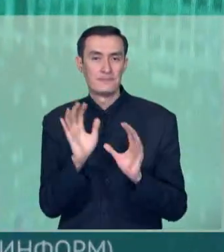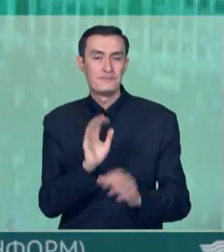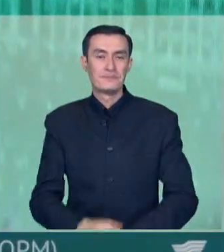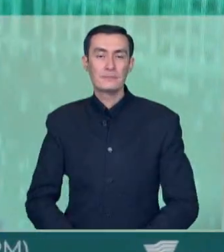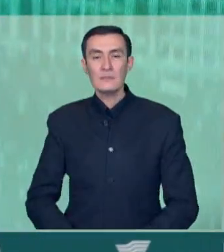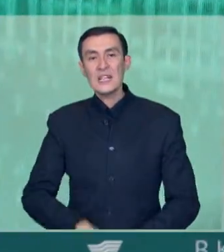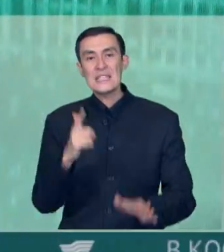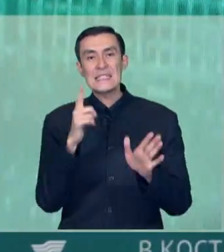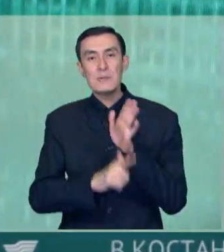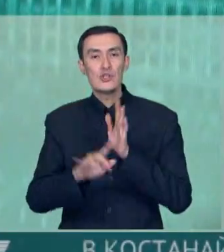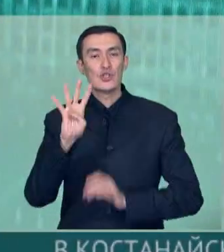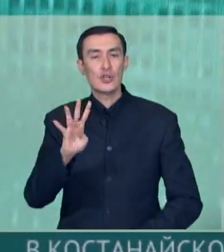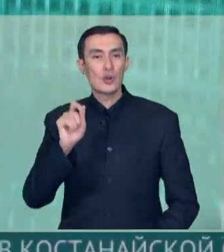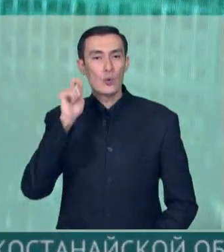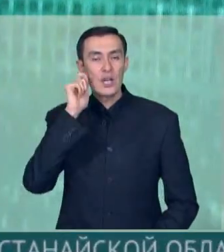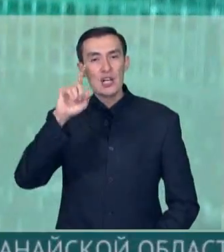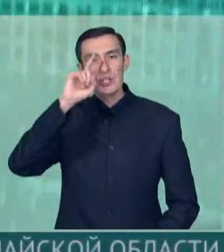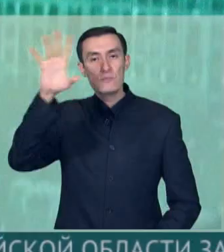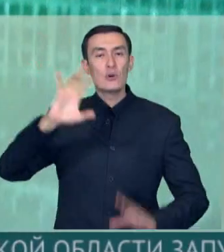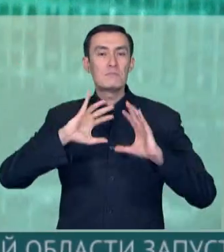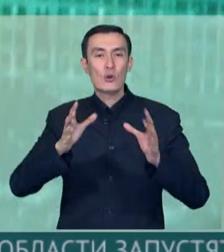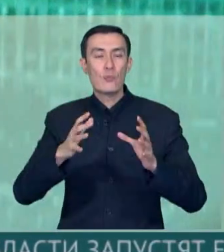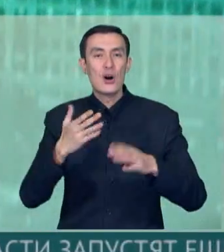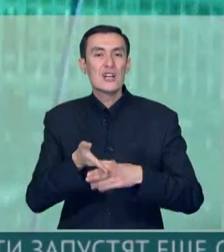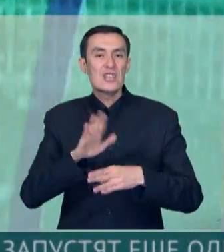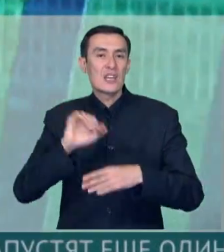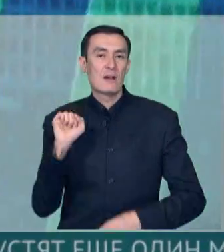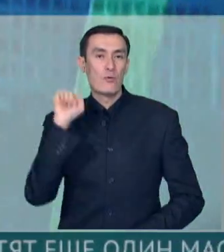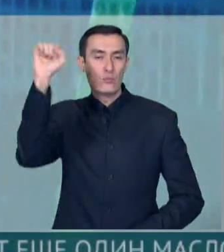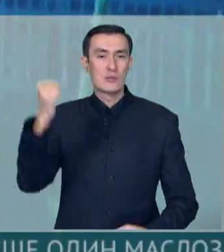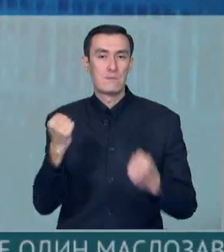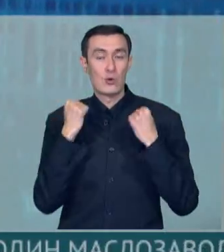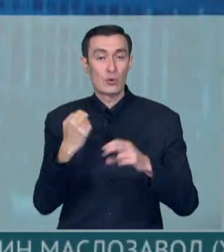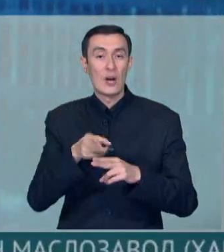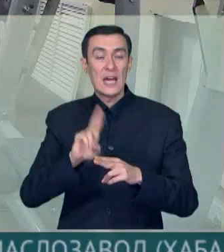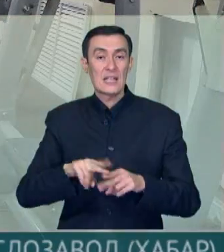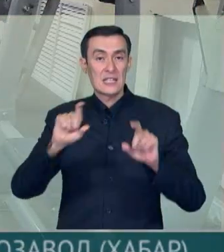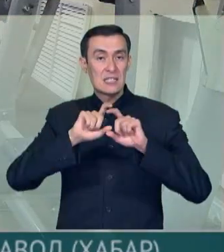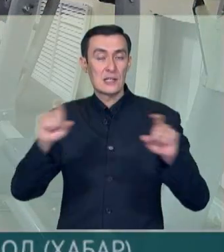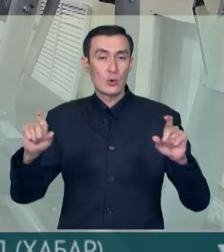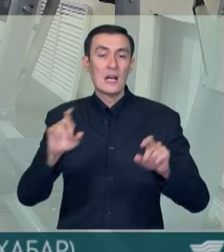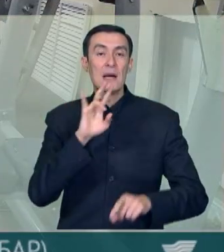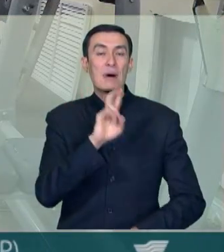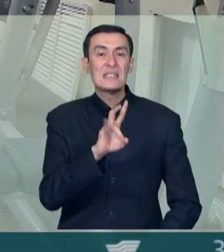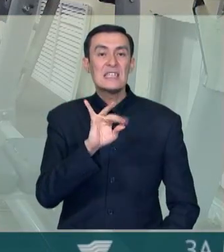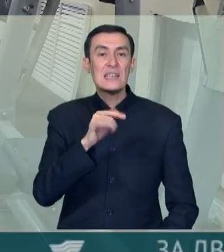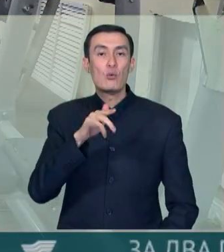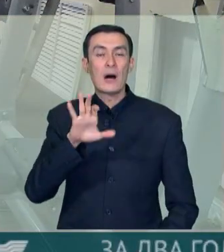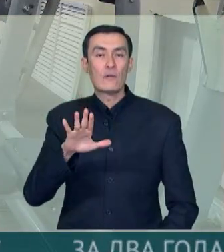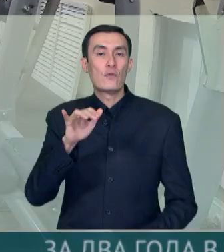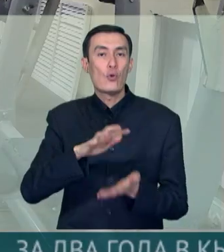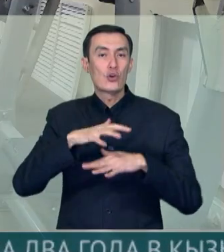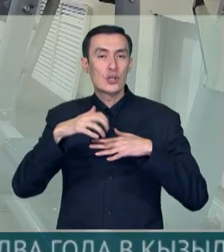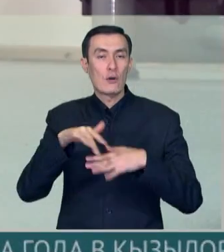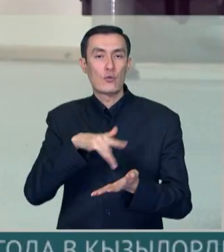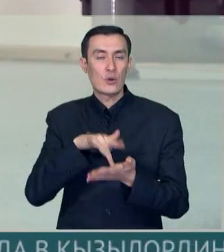В 74 года чемпион мира по гиревому спорту. Этот титул Борис Нугуманов из Кокшетау завоевал на